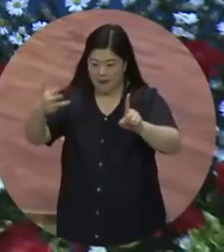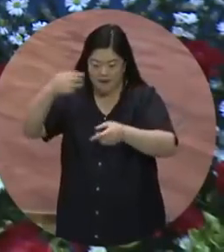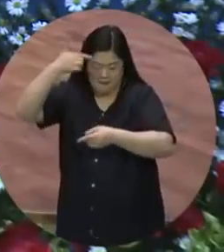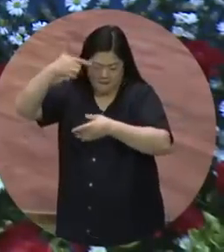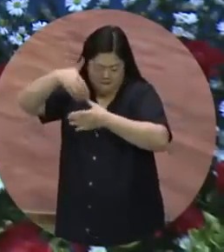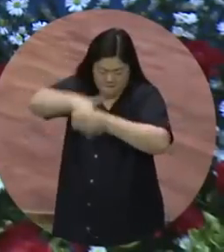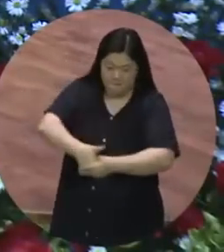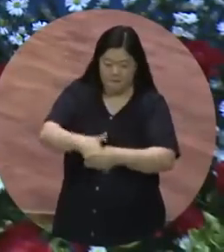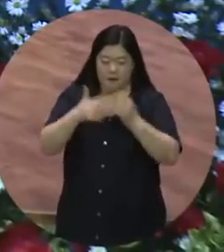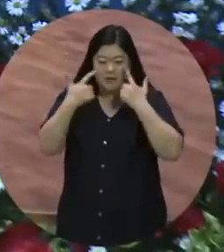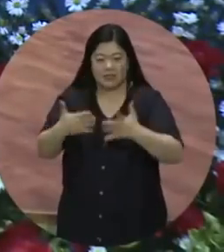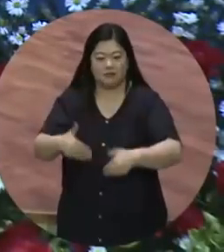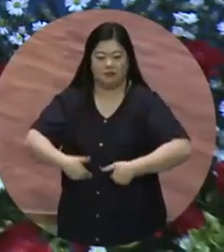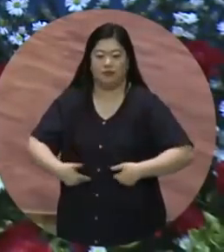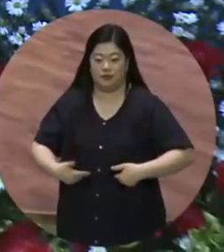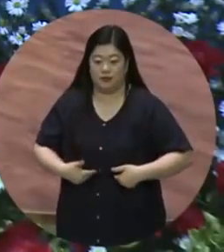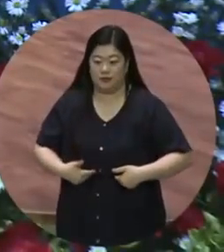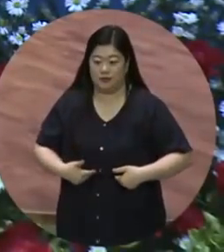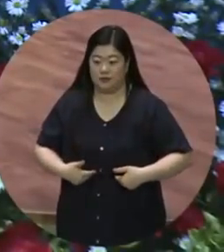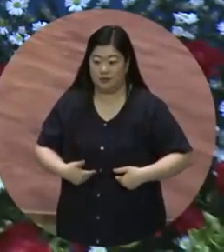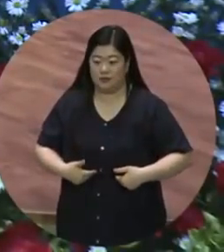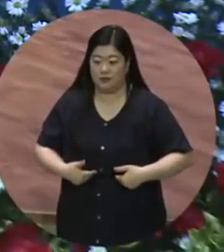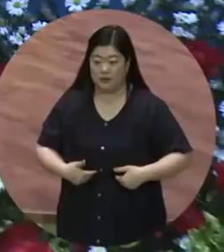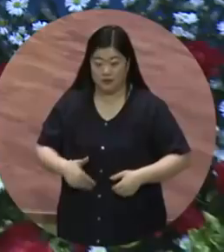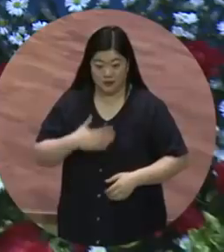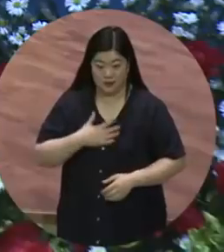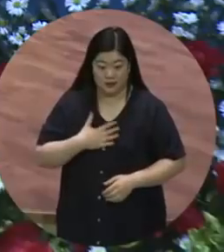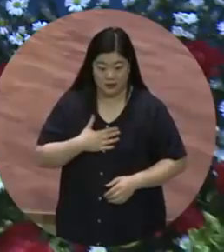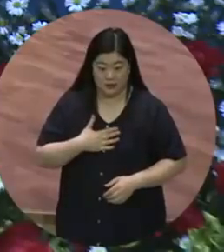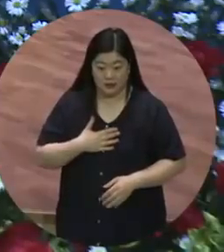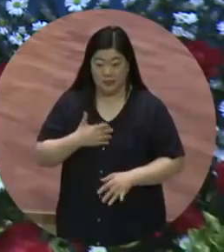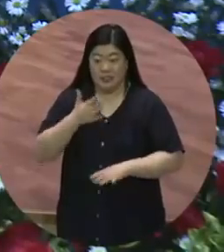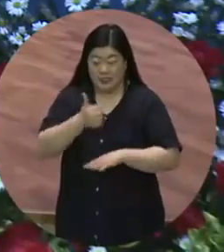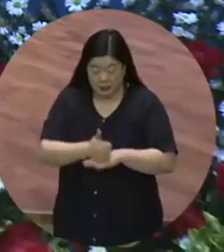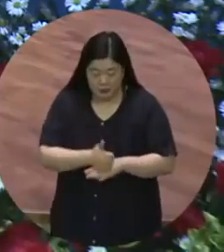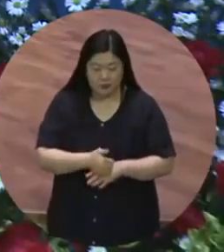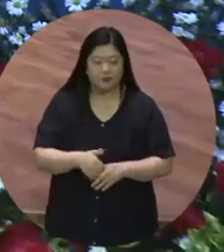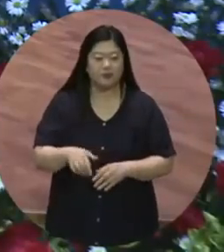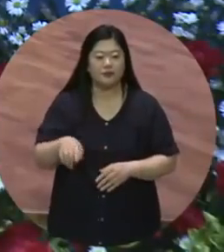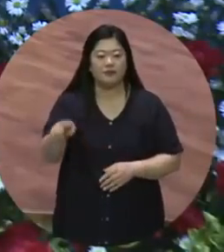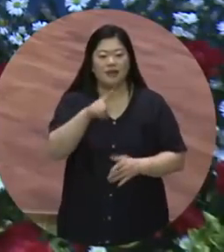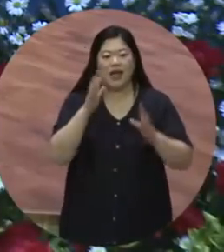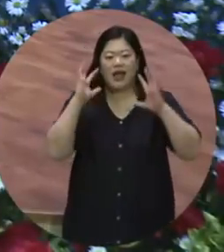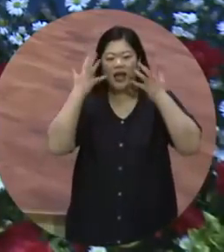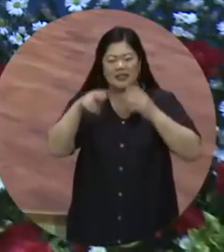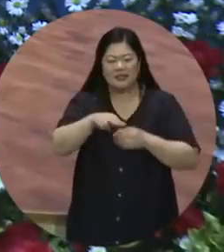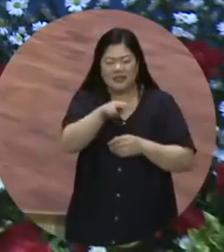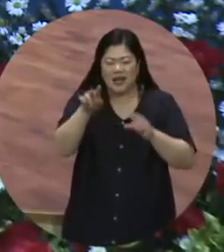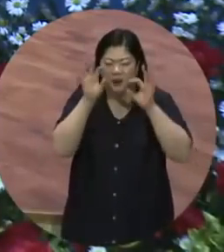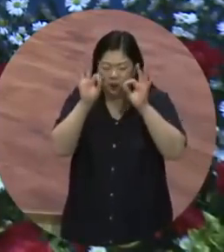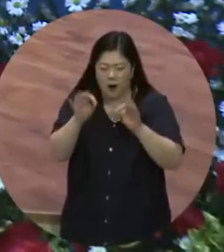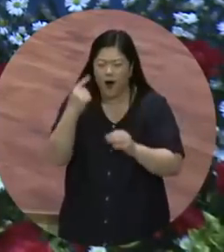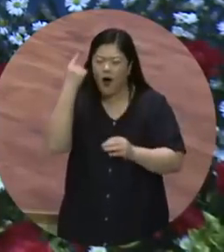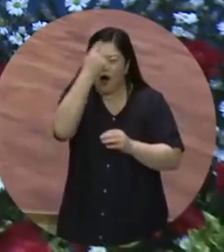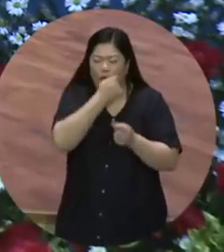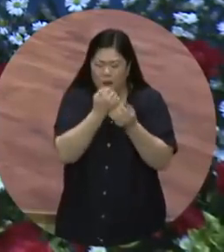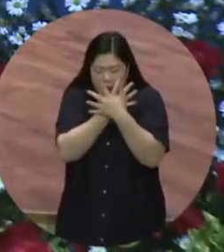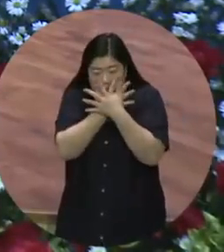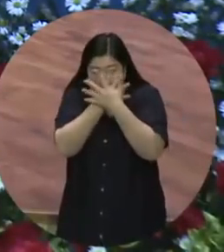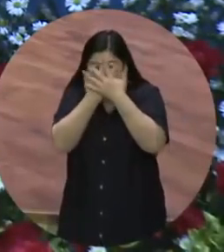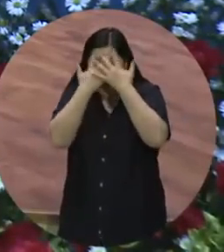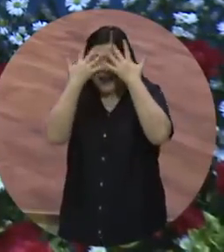아멘. 그래서 활짝 핀, 구겨지지 아니하는 생명의 빛을